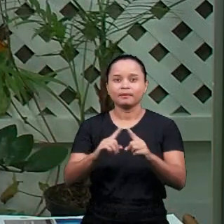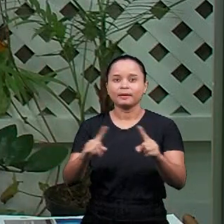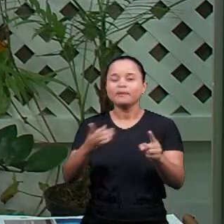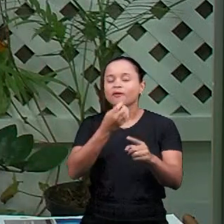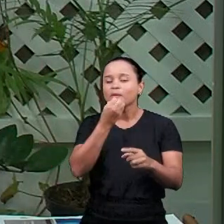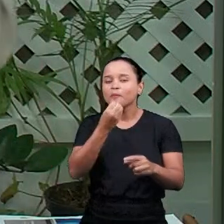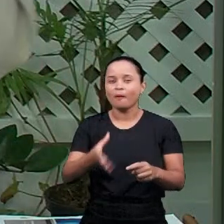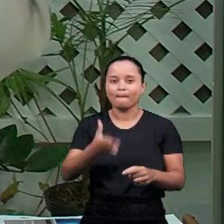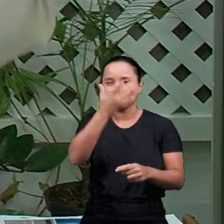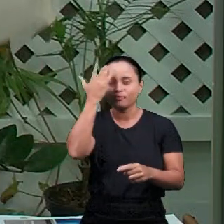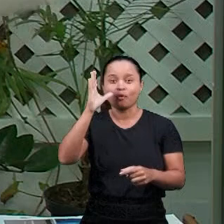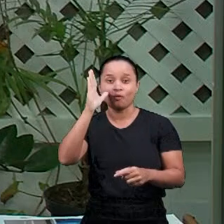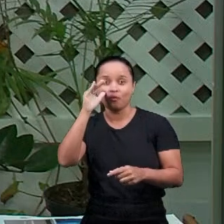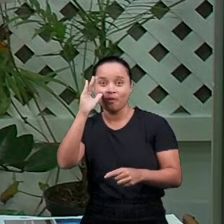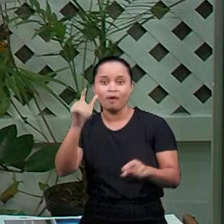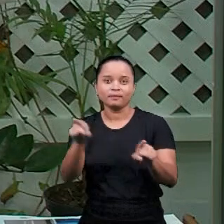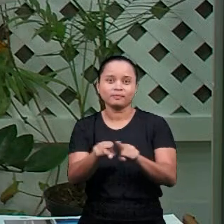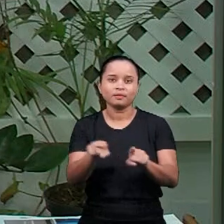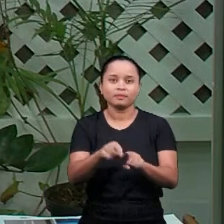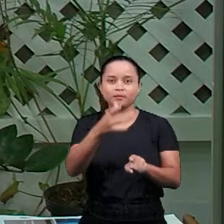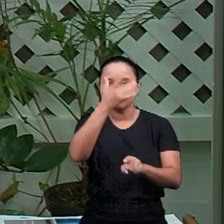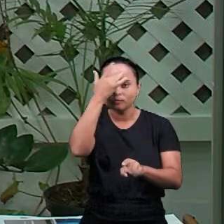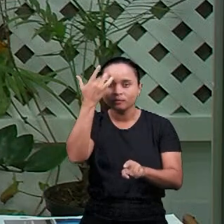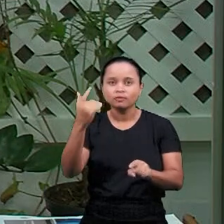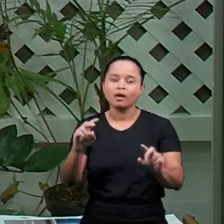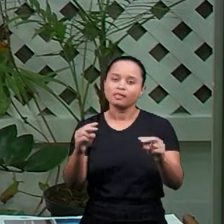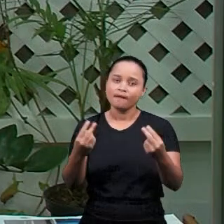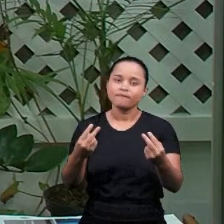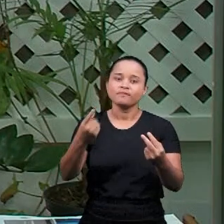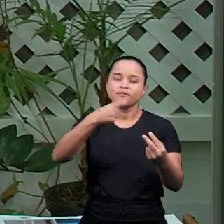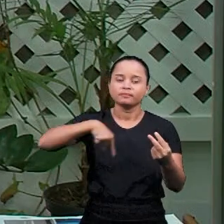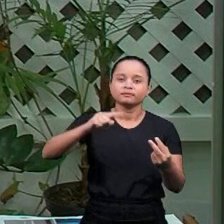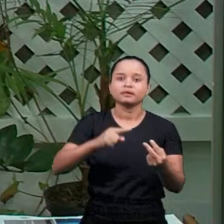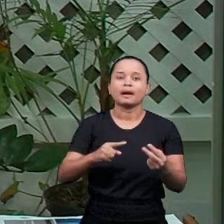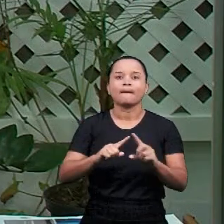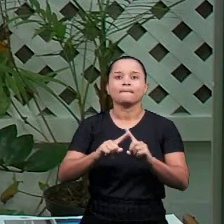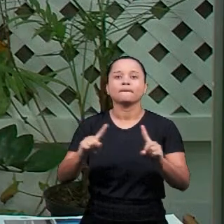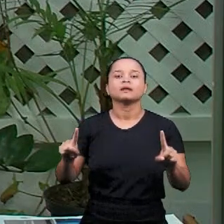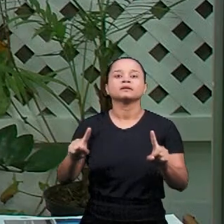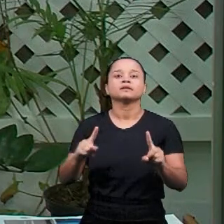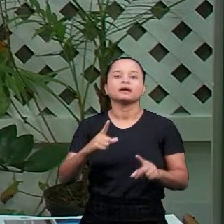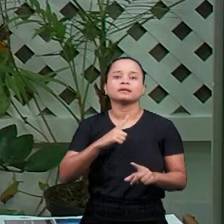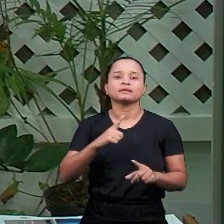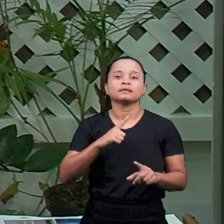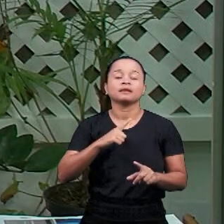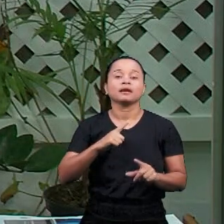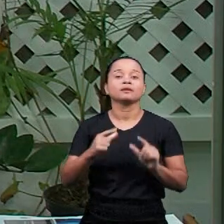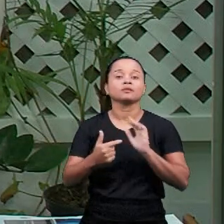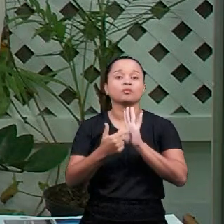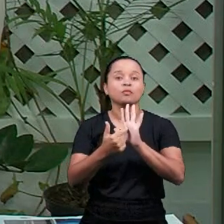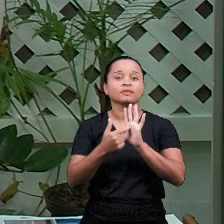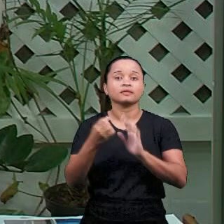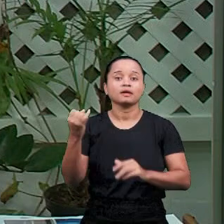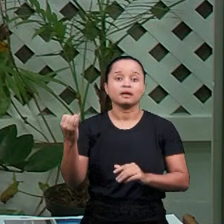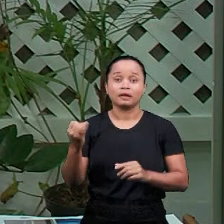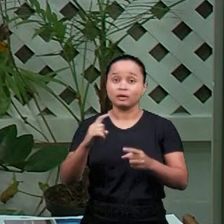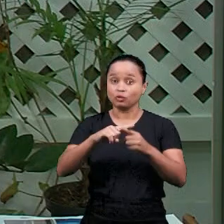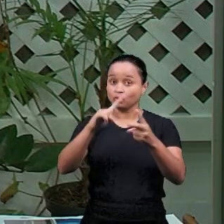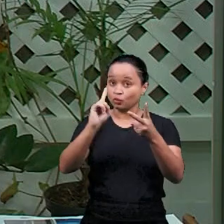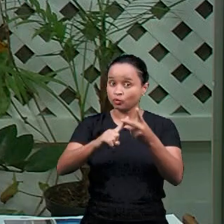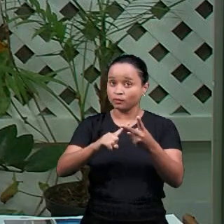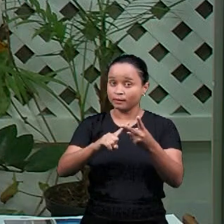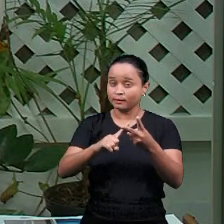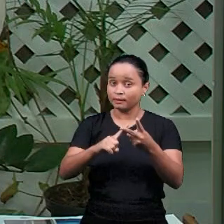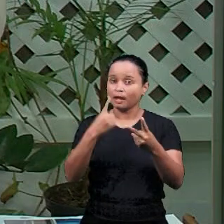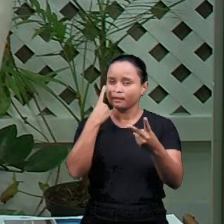curieux et ceux qui nous accompagnent. Maintenant, les mises en évidence ici. Nous avons un très fait marquant ici. Un groupe,